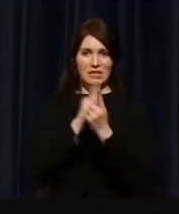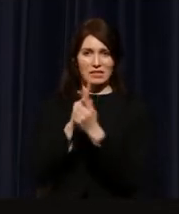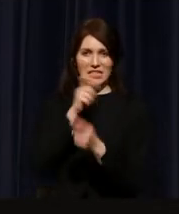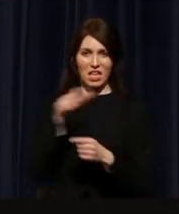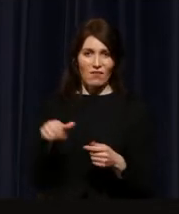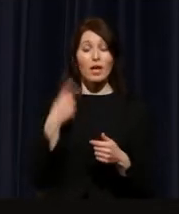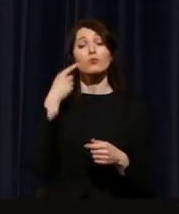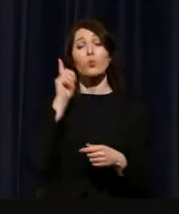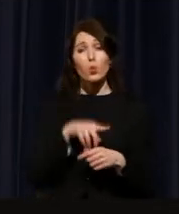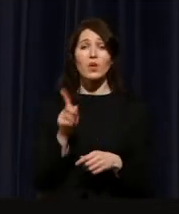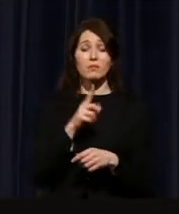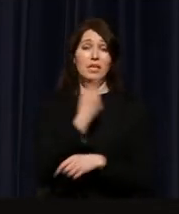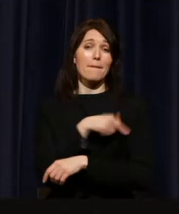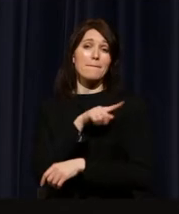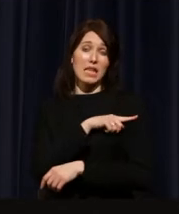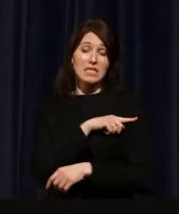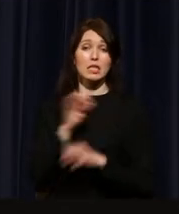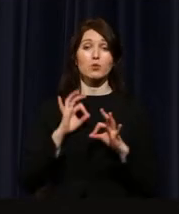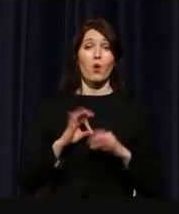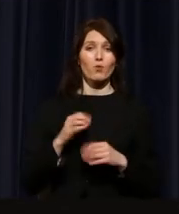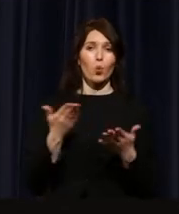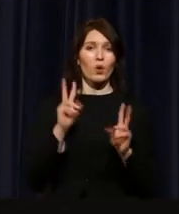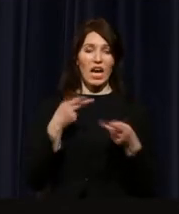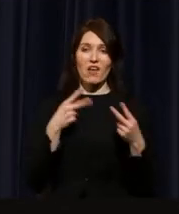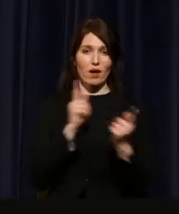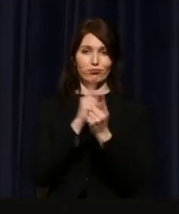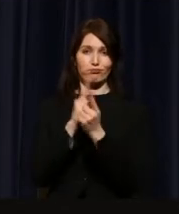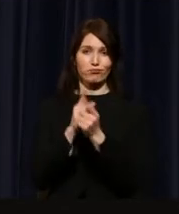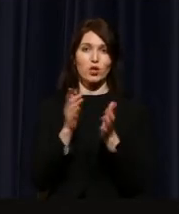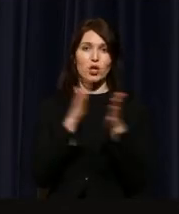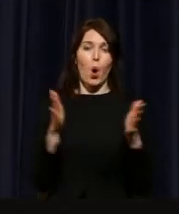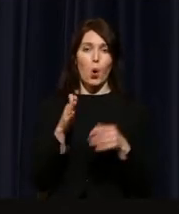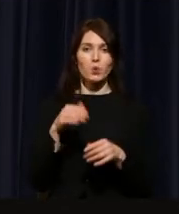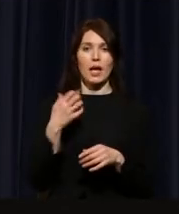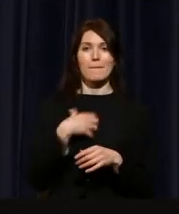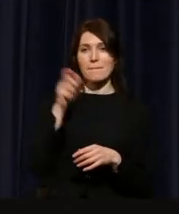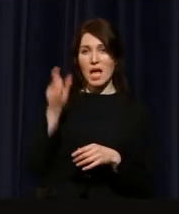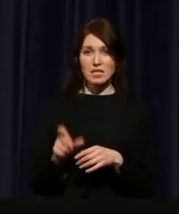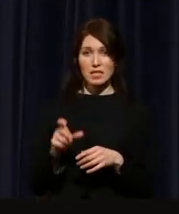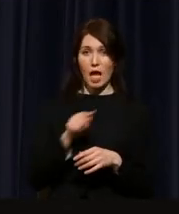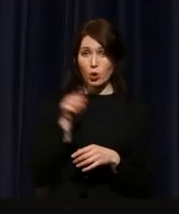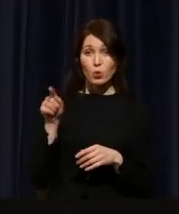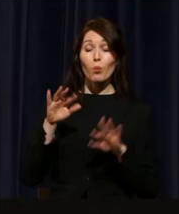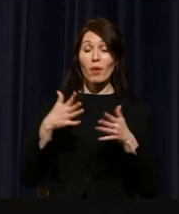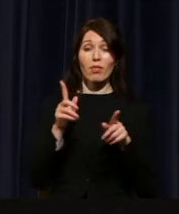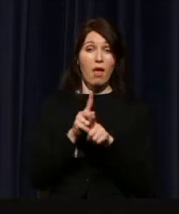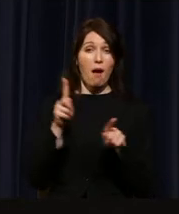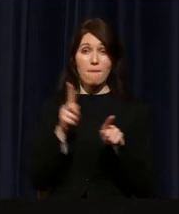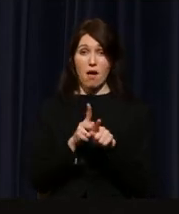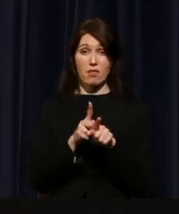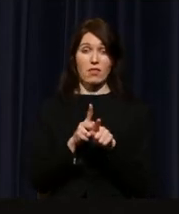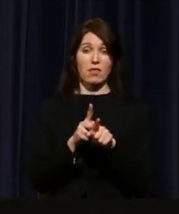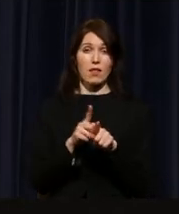cilvēkiem, protams, ir arī tādas medicīnas profesijas, kur nav jāsaskarās tik daudz ar pacientu, bet tik un tā tad ir